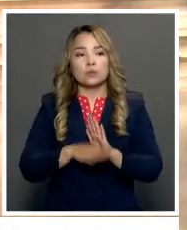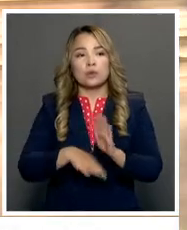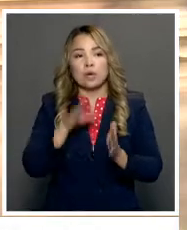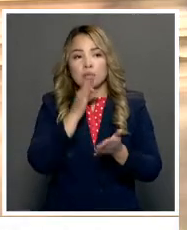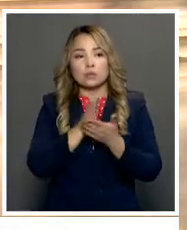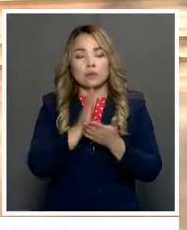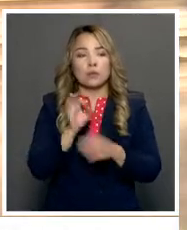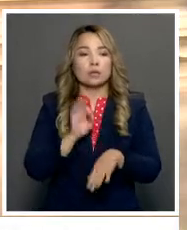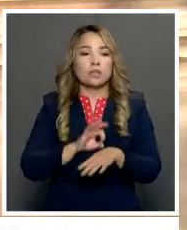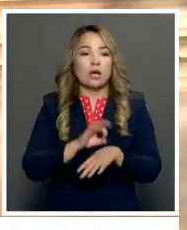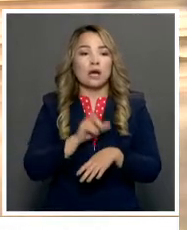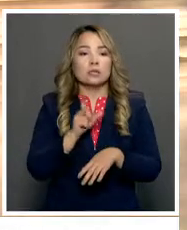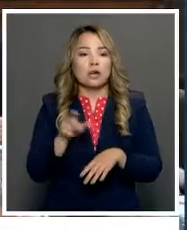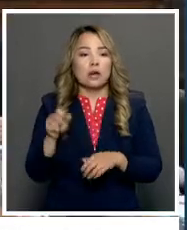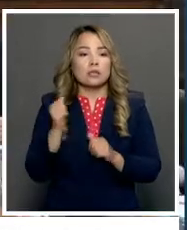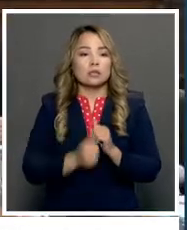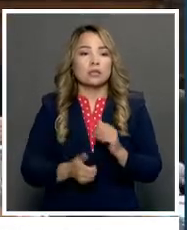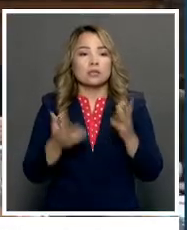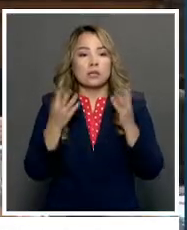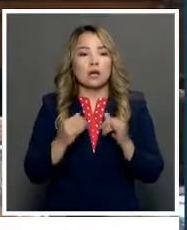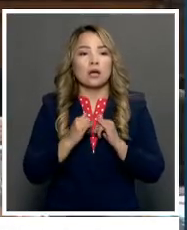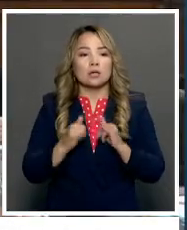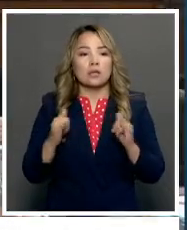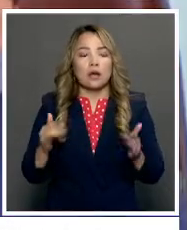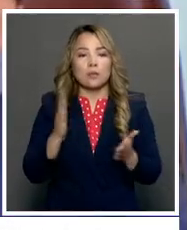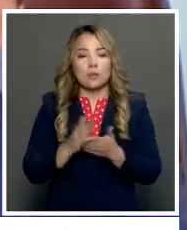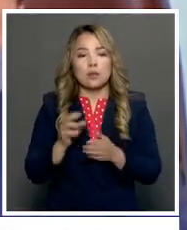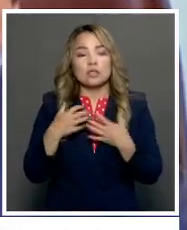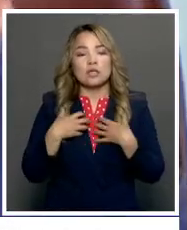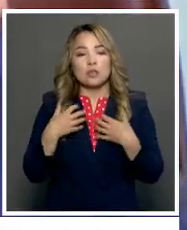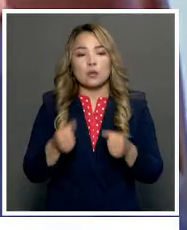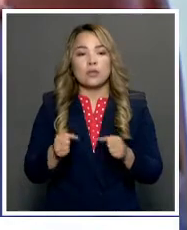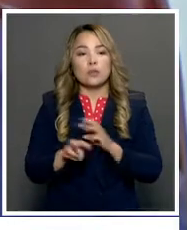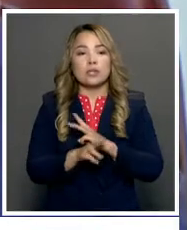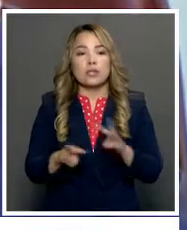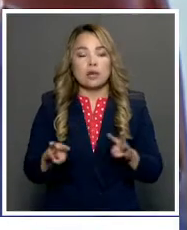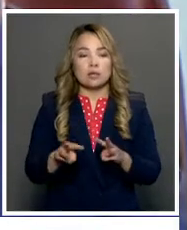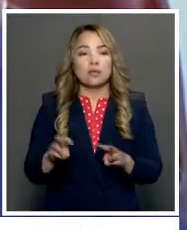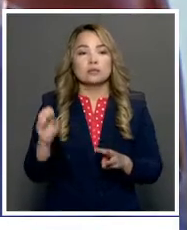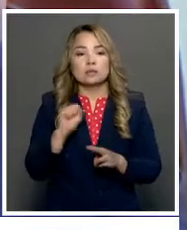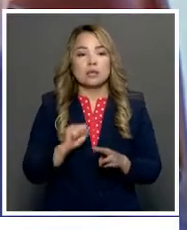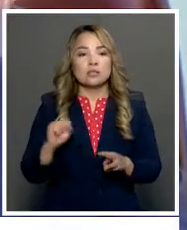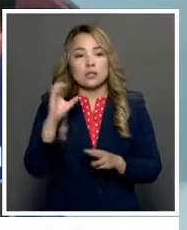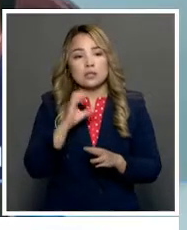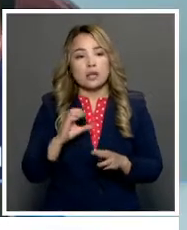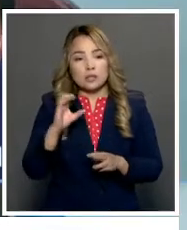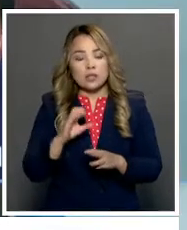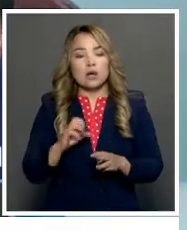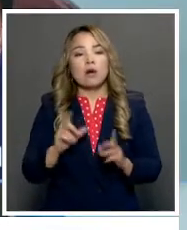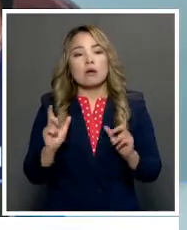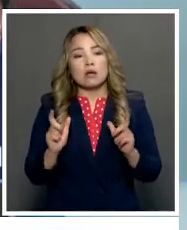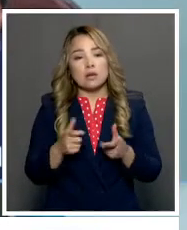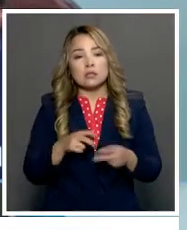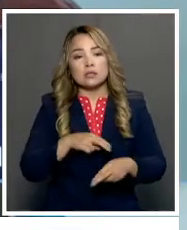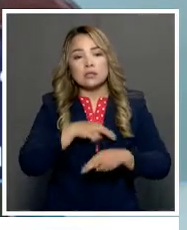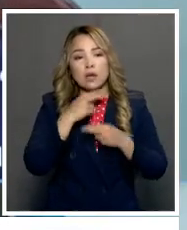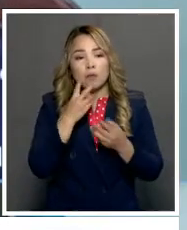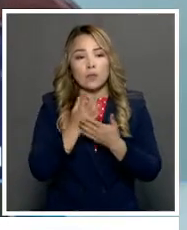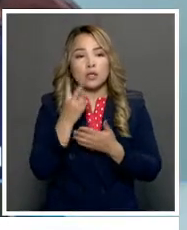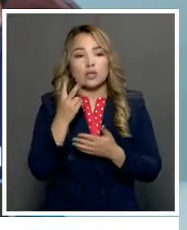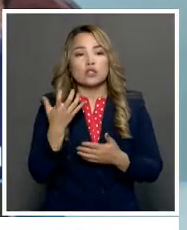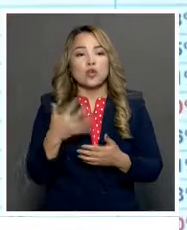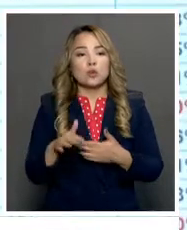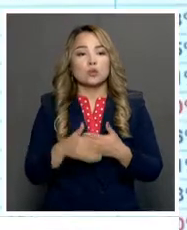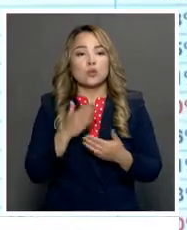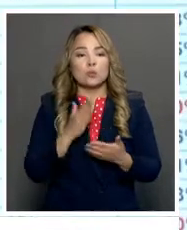көншітпейді. Науқастар саны күн санап артып келеді. Денсаулық сақтау министрі тамыз қыркүйекте жұрт карантин шараларын сақтап, екпе алғанның өзінде 250